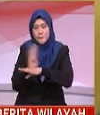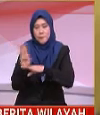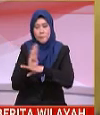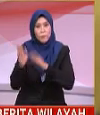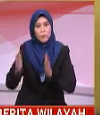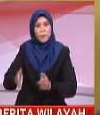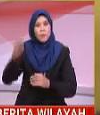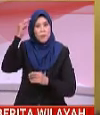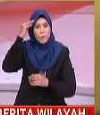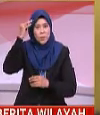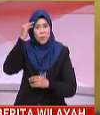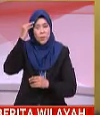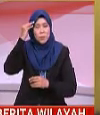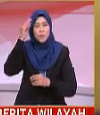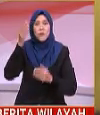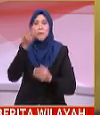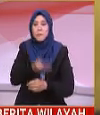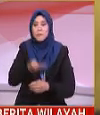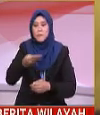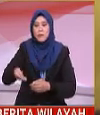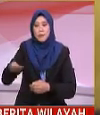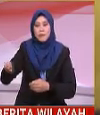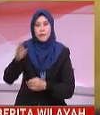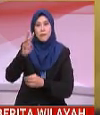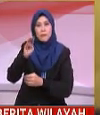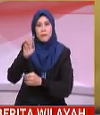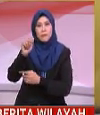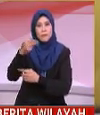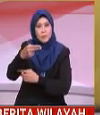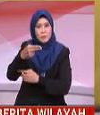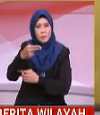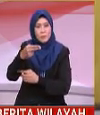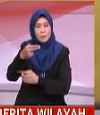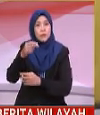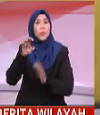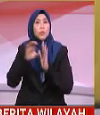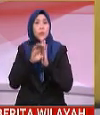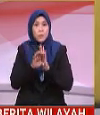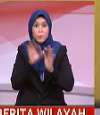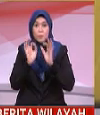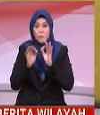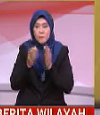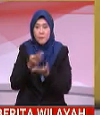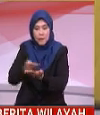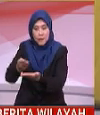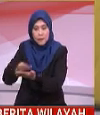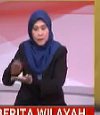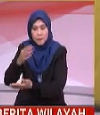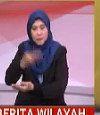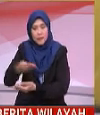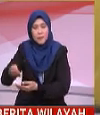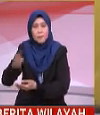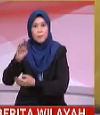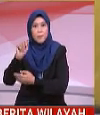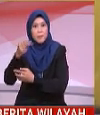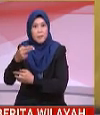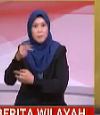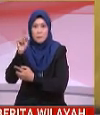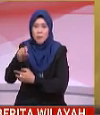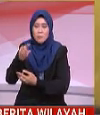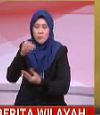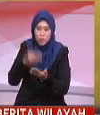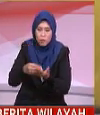Putra dari segi bahan mentah. Bahan mentah maksudnya kalau nak beli bahan mentah memerlukan kos kapital yang banyak